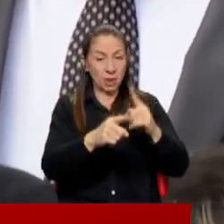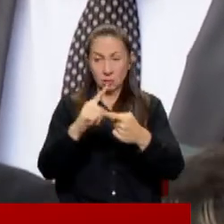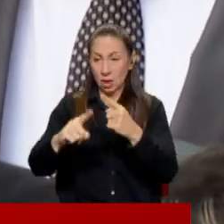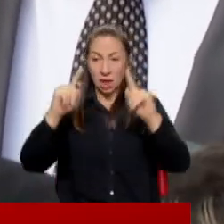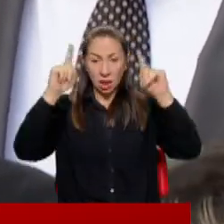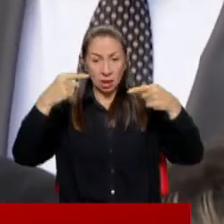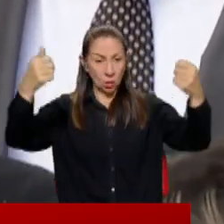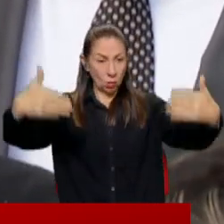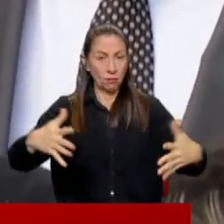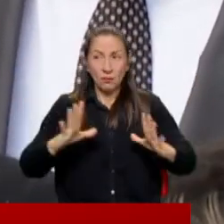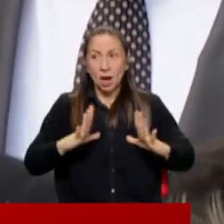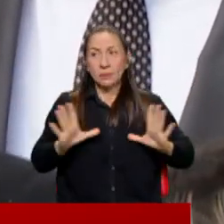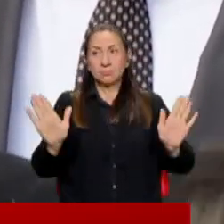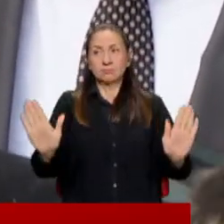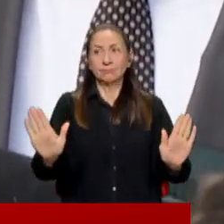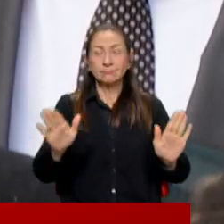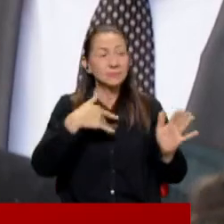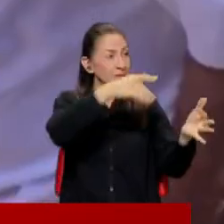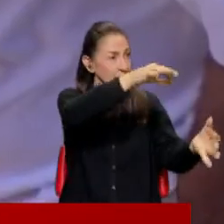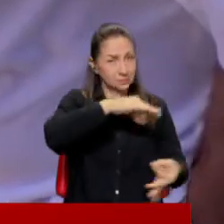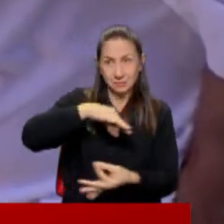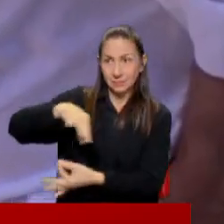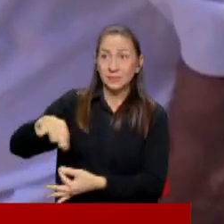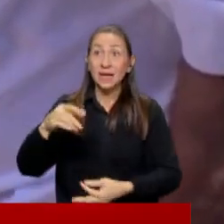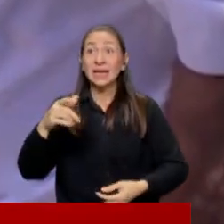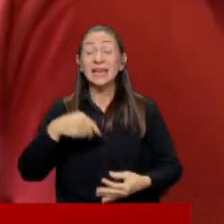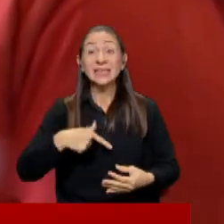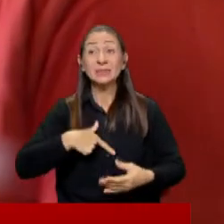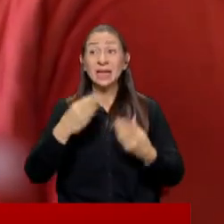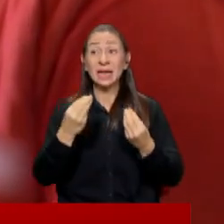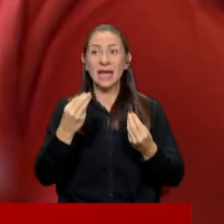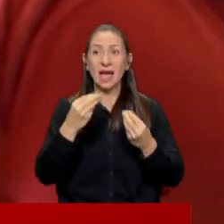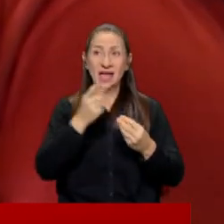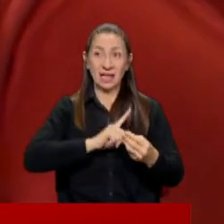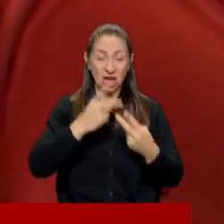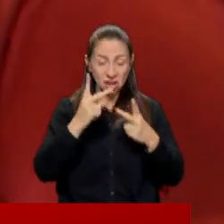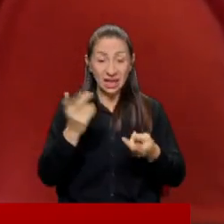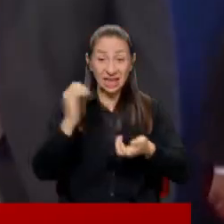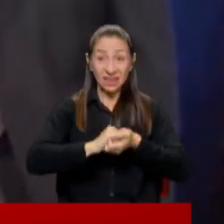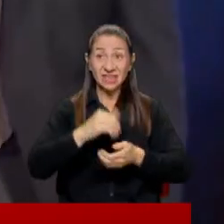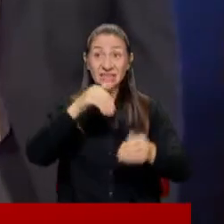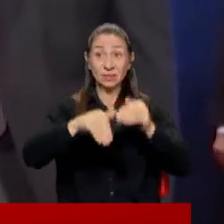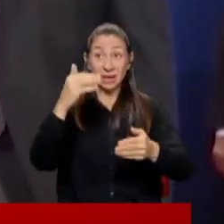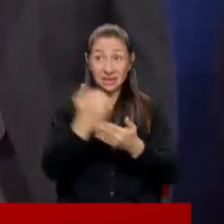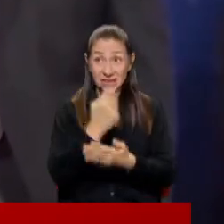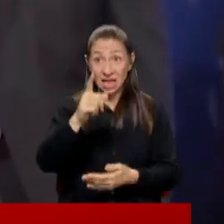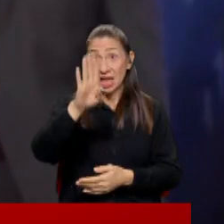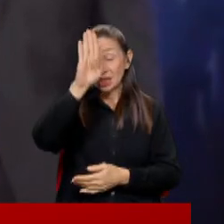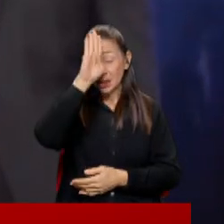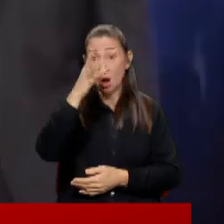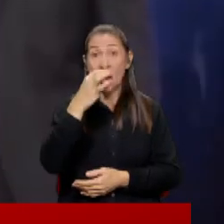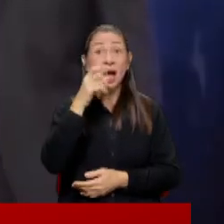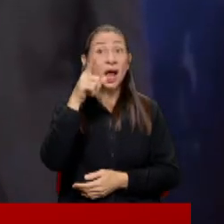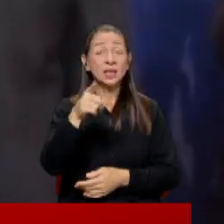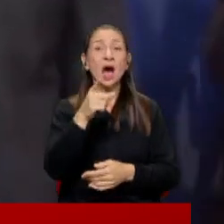de yetkili kurulları var sadece onu ilettim iyi Parti İzmir adayın açıkladı daha önce ittifak olarak seçimin kazanıldığı İstanbul ve